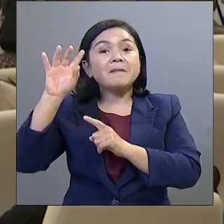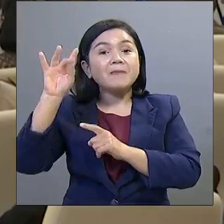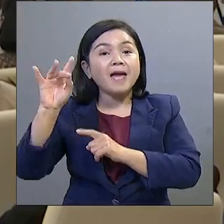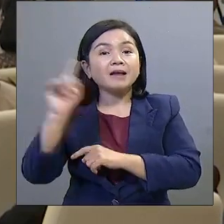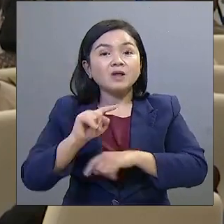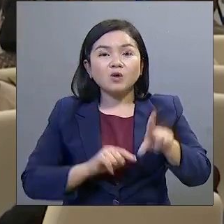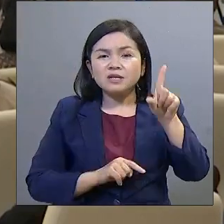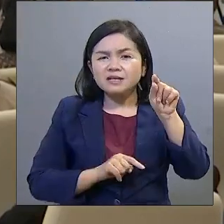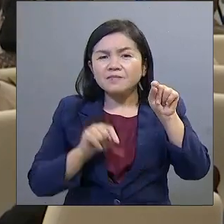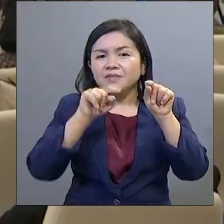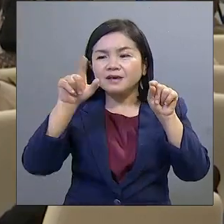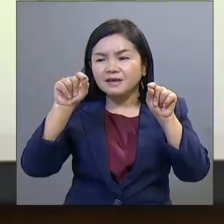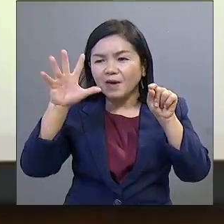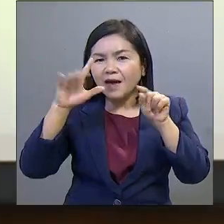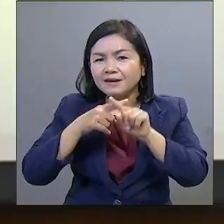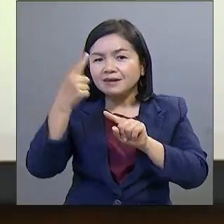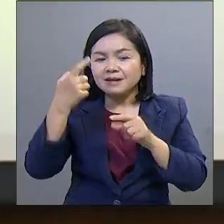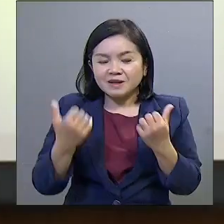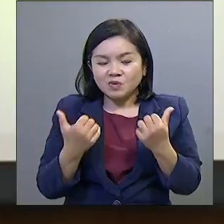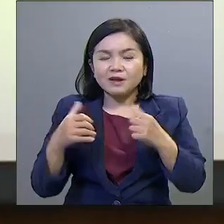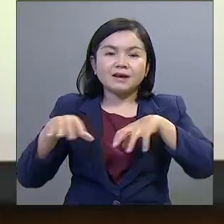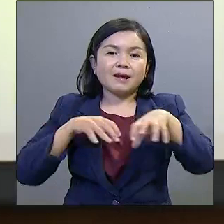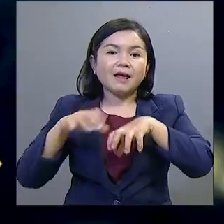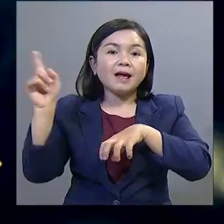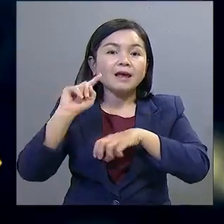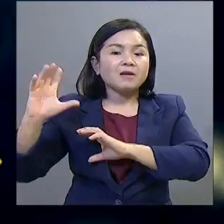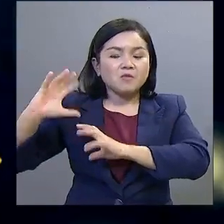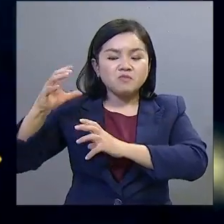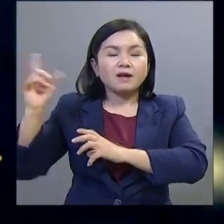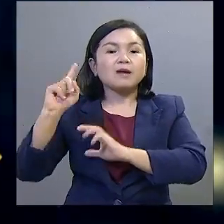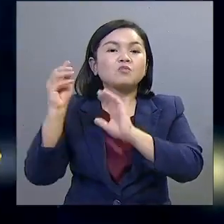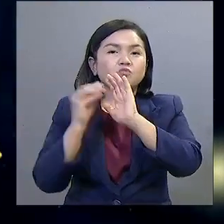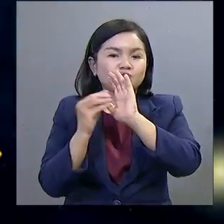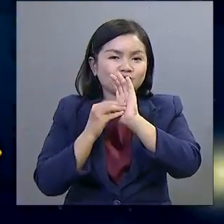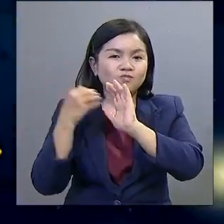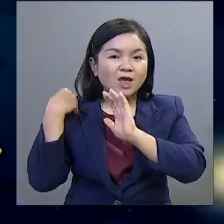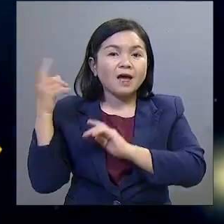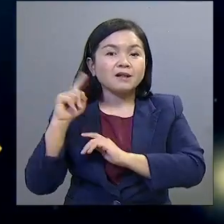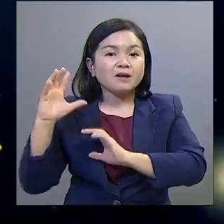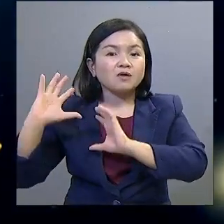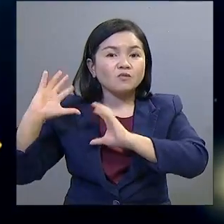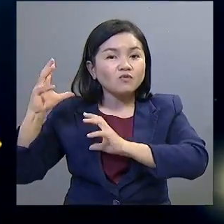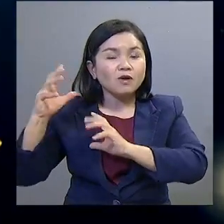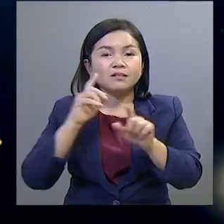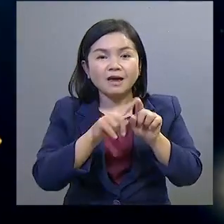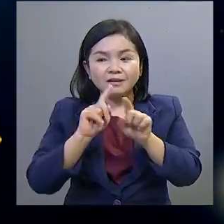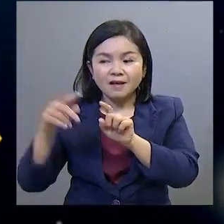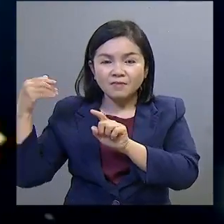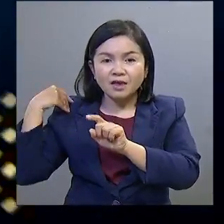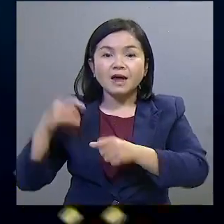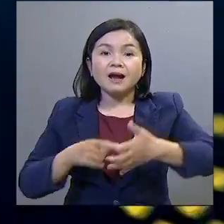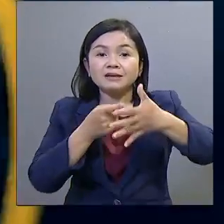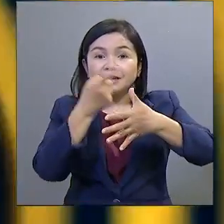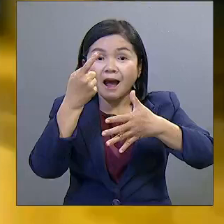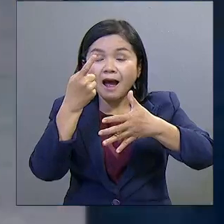างวันที่20ถึง25มกราคมค่ะที่โรงภาพยนตร์ในเขตกรุงเทพมหานครโรงภาพยนตร์พารากอนซินีเพล็กซ์ชั้น5